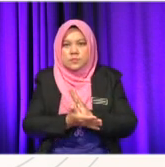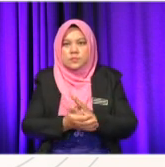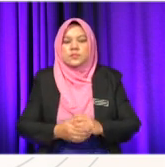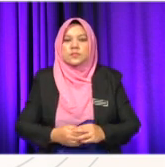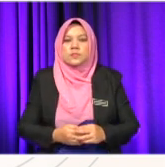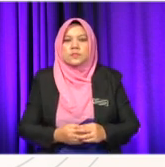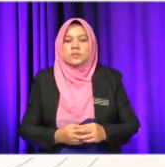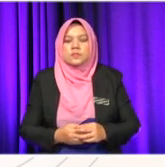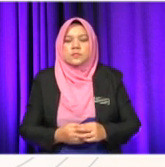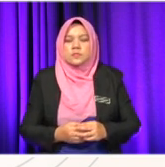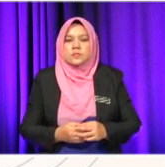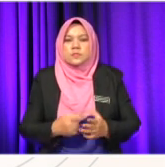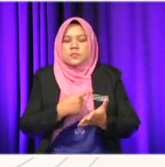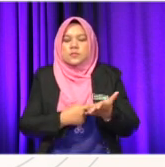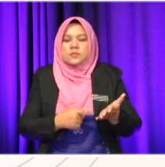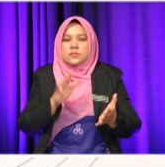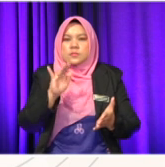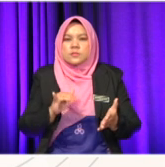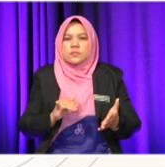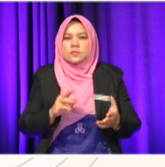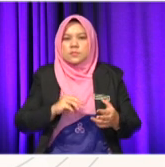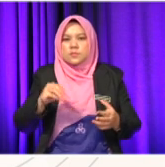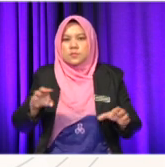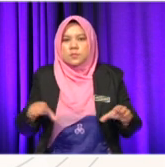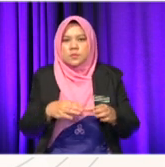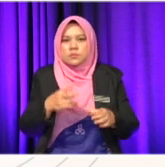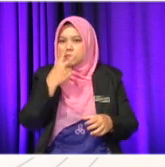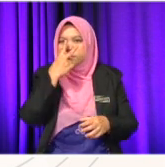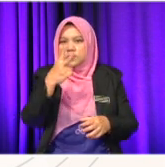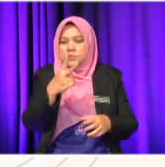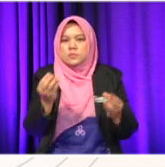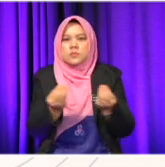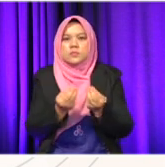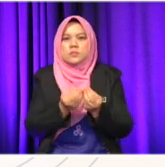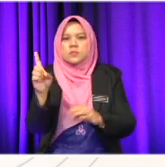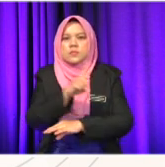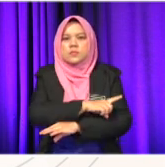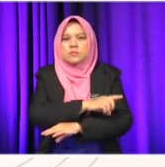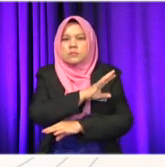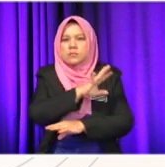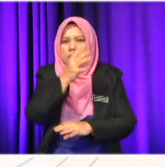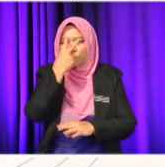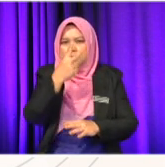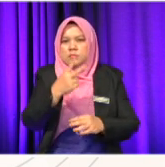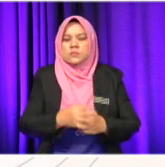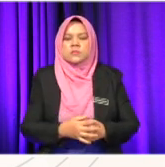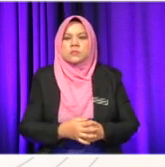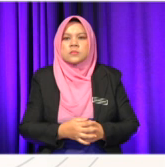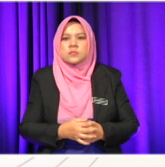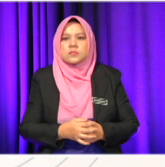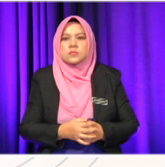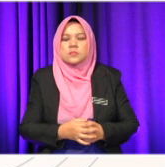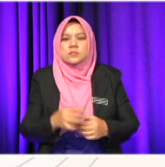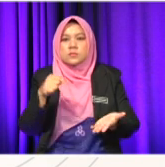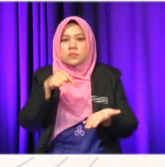oke apa yang dibuat dia tak Tengok nih jumlah hari ini kita lihat oke